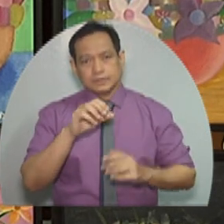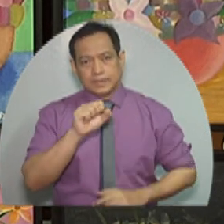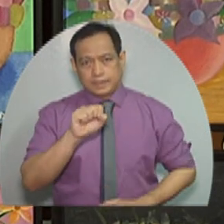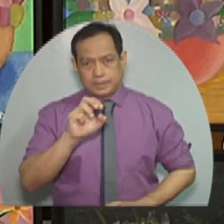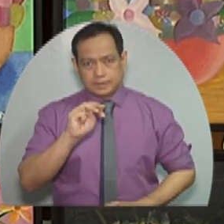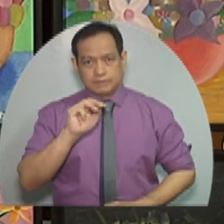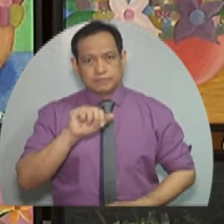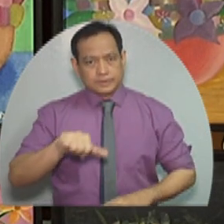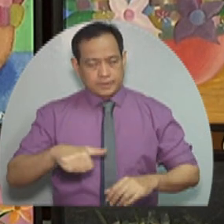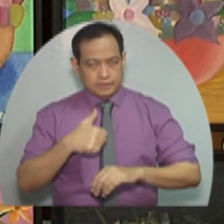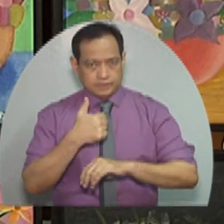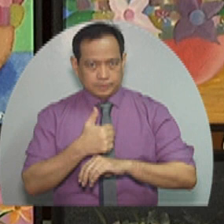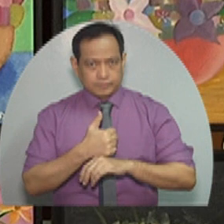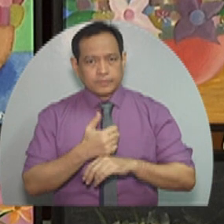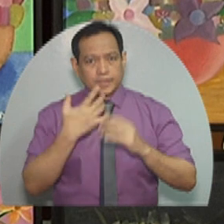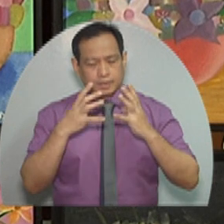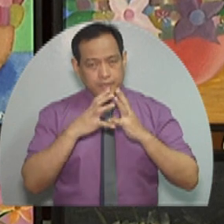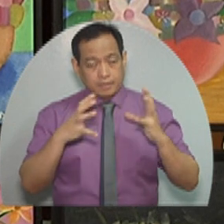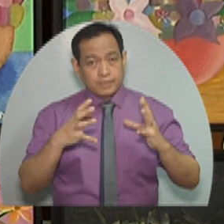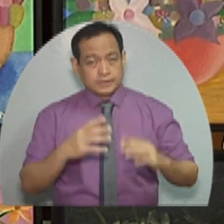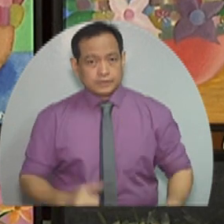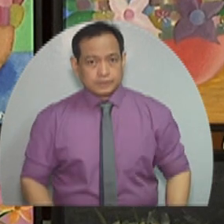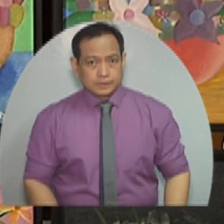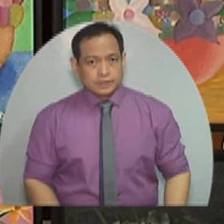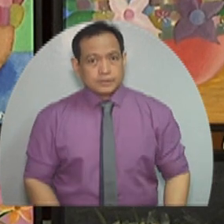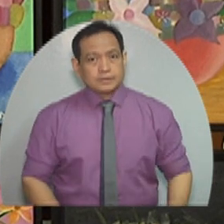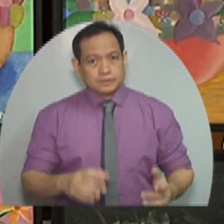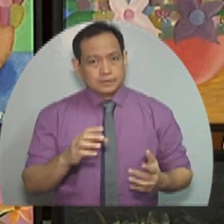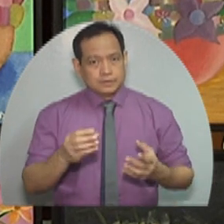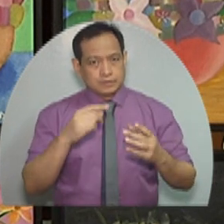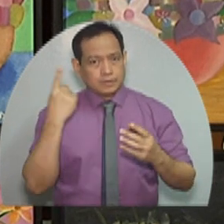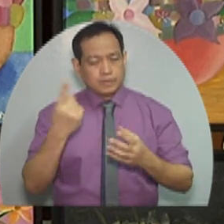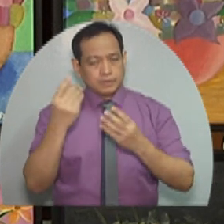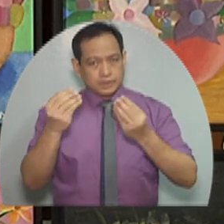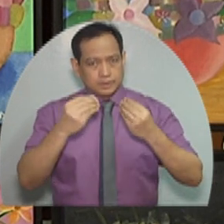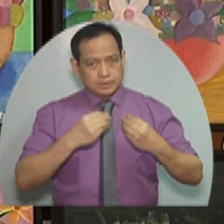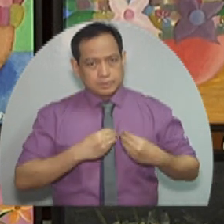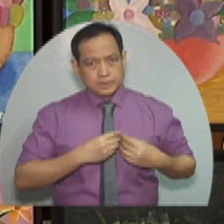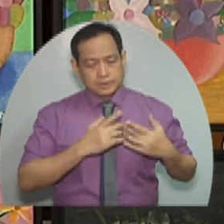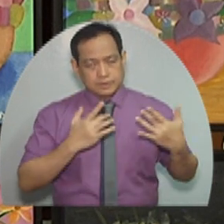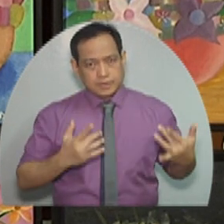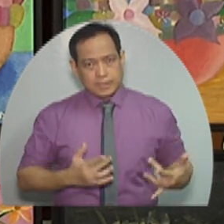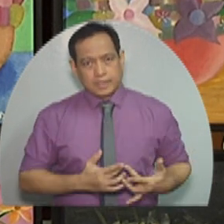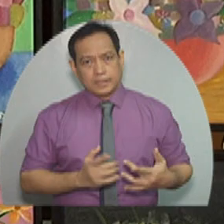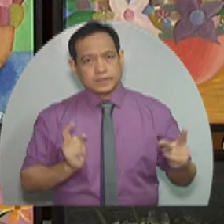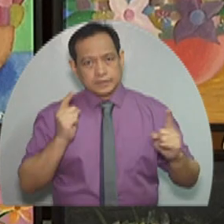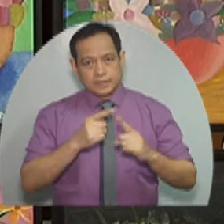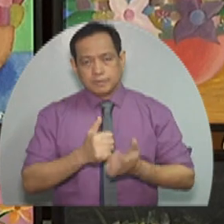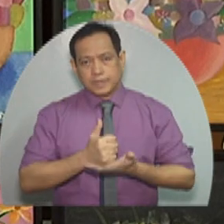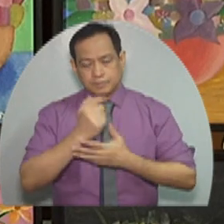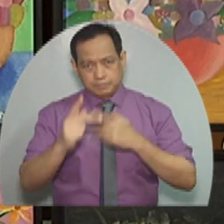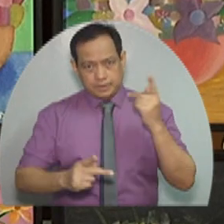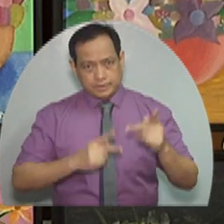na sa SM Foundation. Maraming salamat sa inyo. Lagi natin isa puso ang diwa